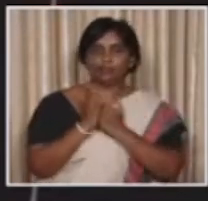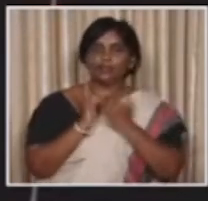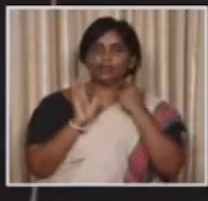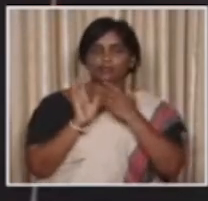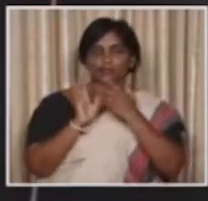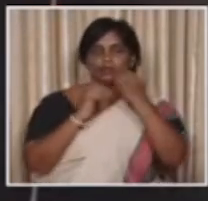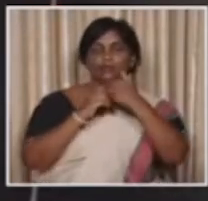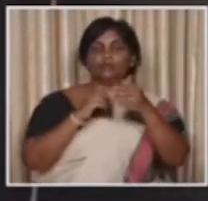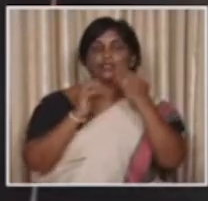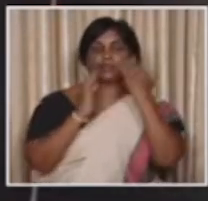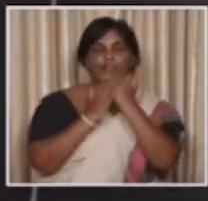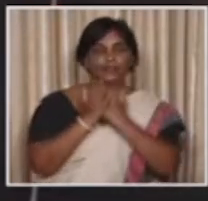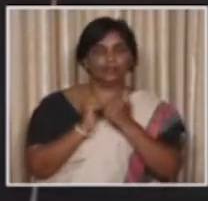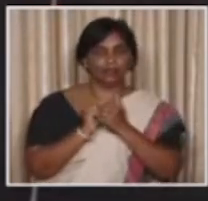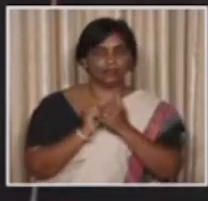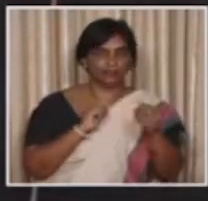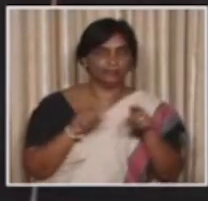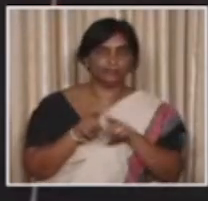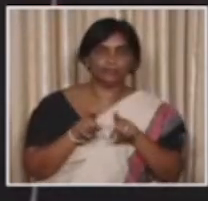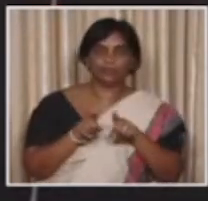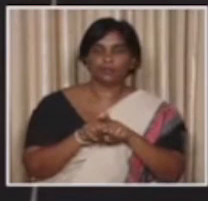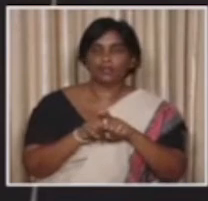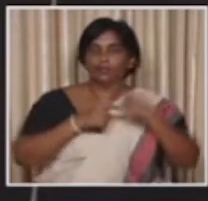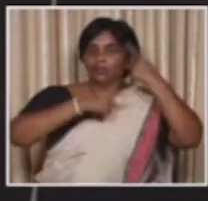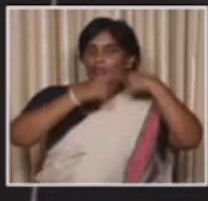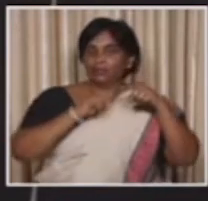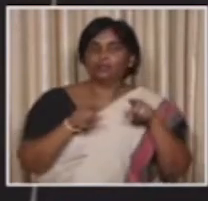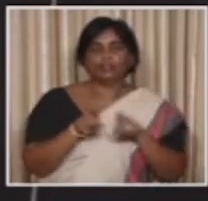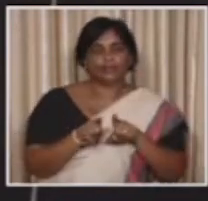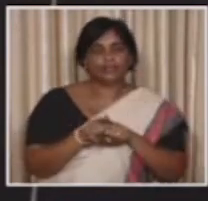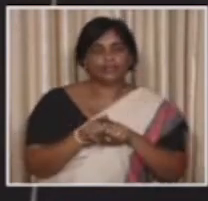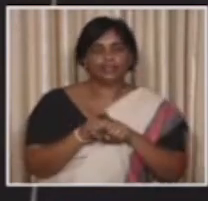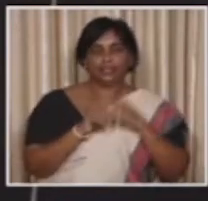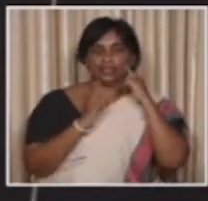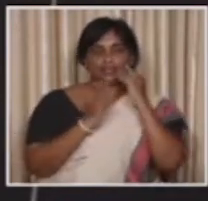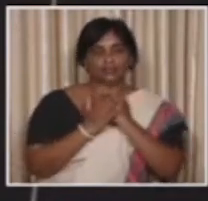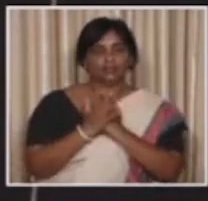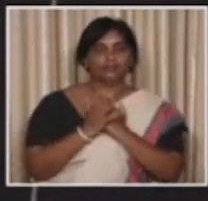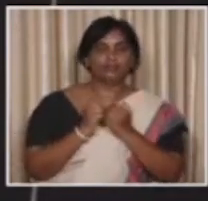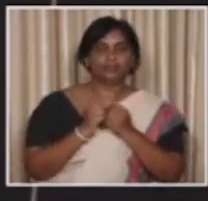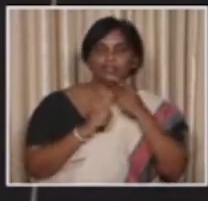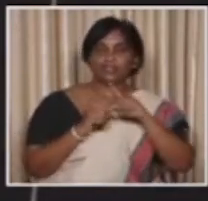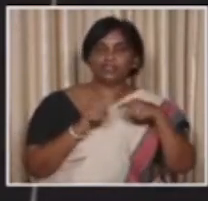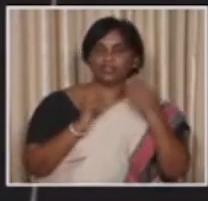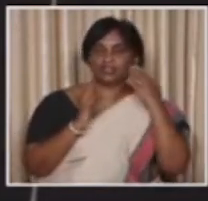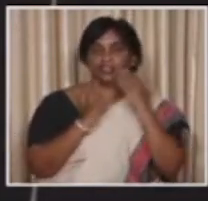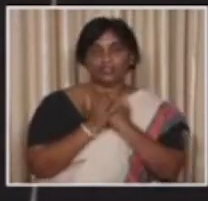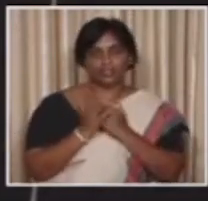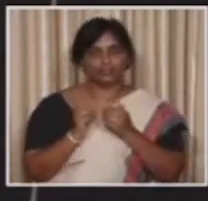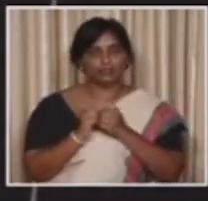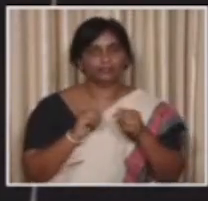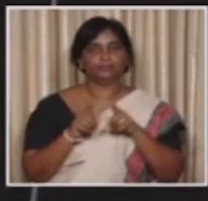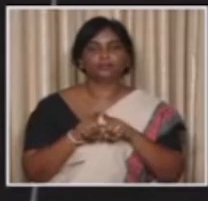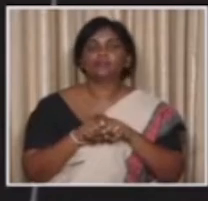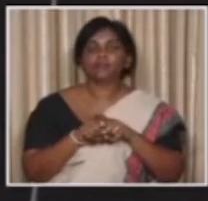අවුරුද්දකට බිලියන 500ක් විදුලි බල මණ්ඩලයේ පාඩු ලබනවා. ඒ පාඩුව රජයේ විසින් පියවනවා. රජයේ වෙනත් රටකින් ණයක් අරගෙන ඒක